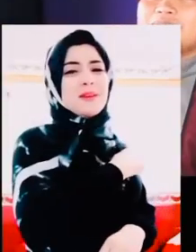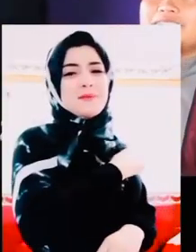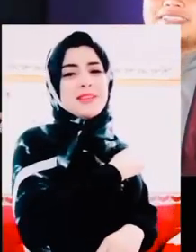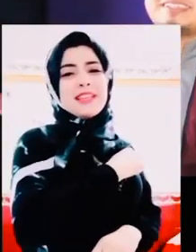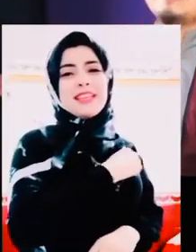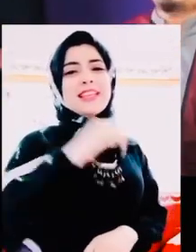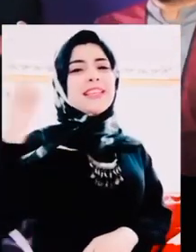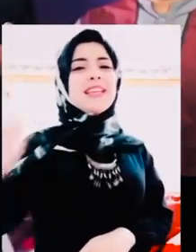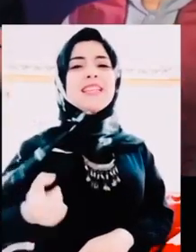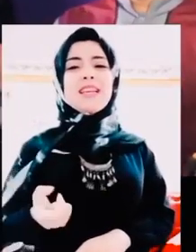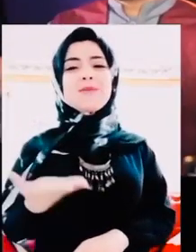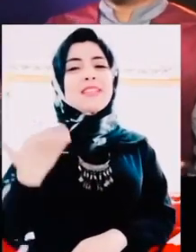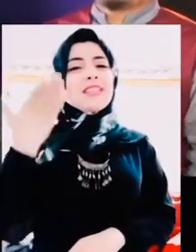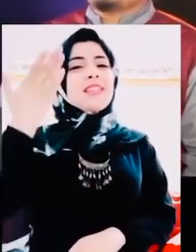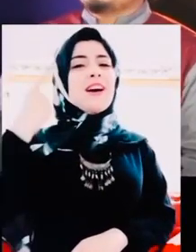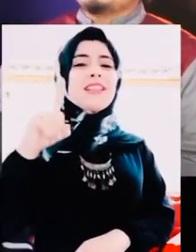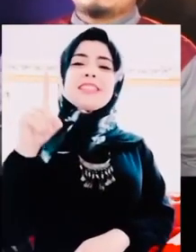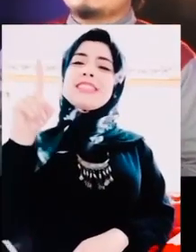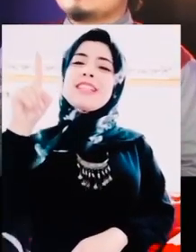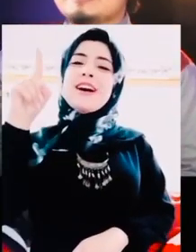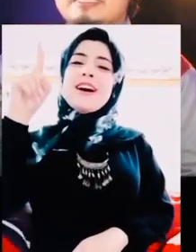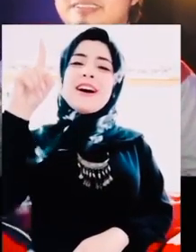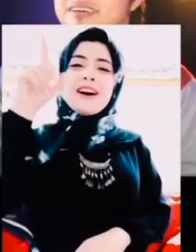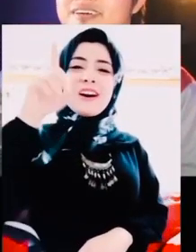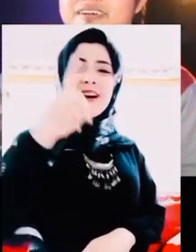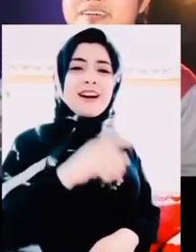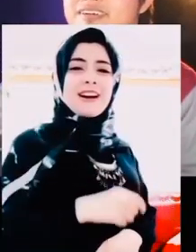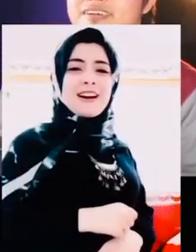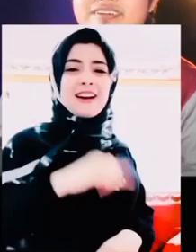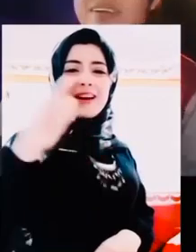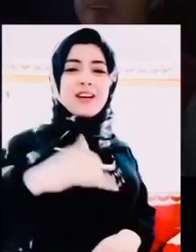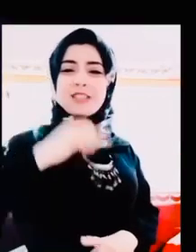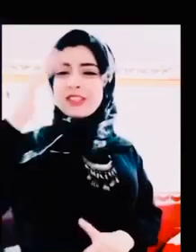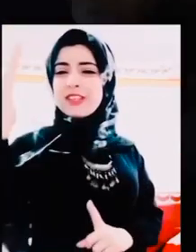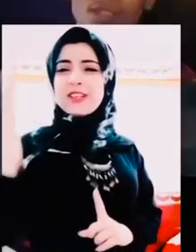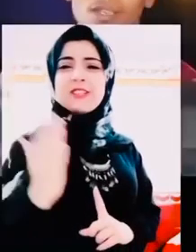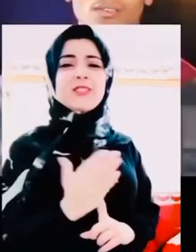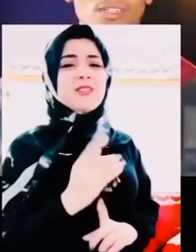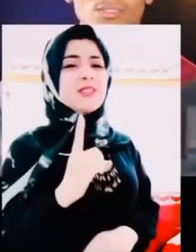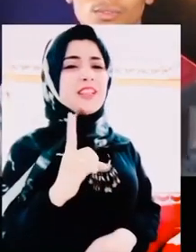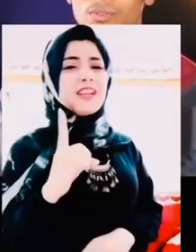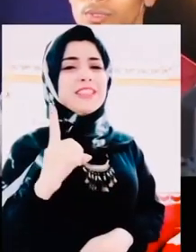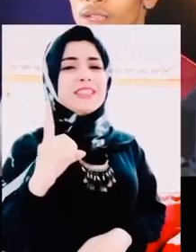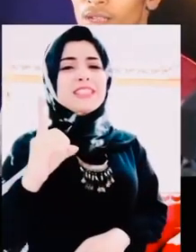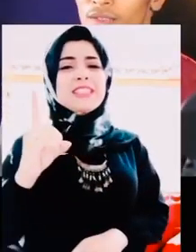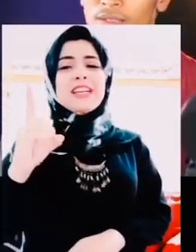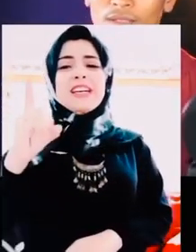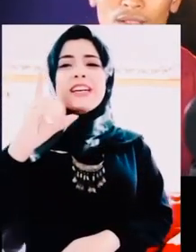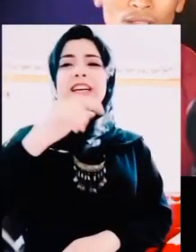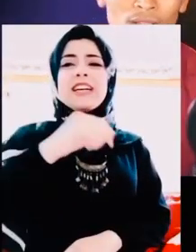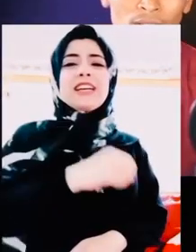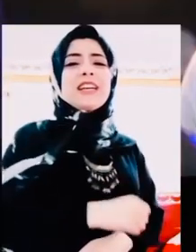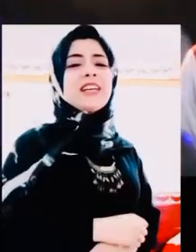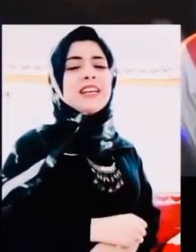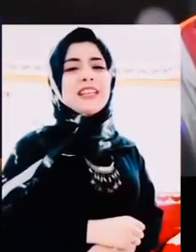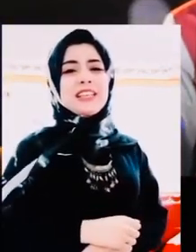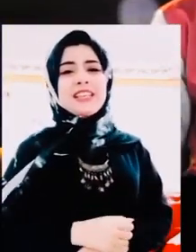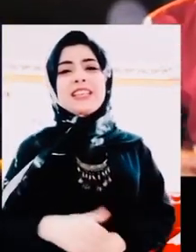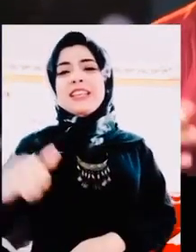يا حبيبي يا نبي الله يا رسول